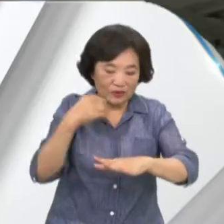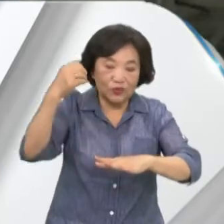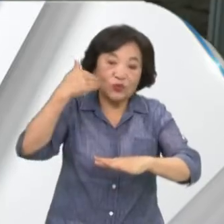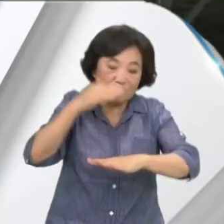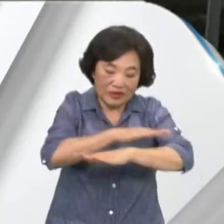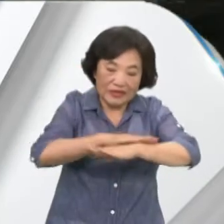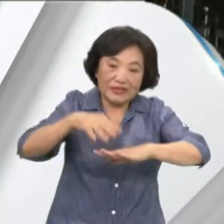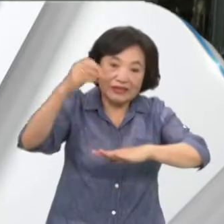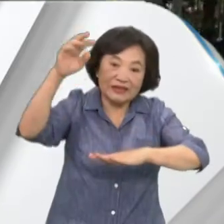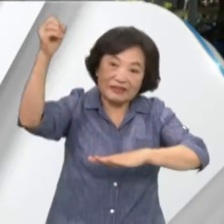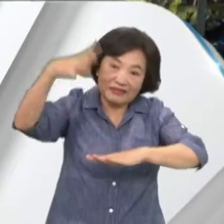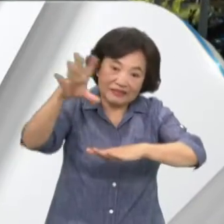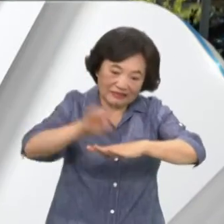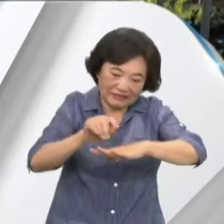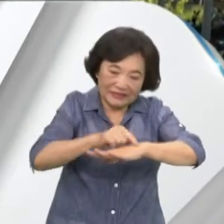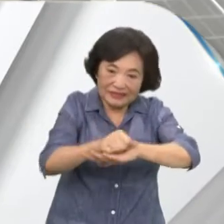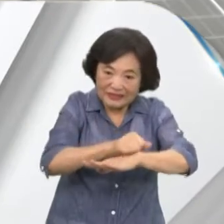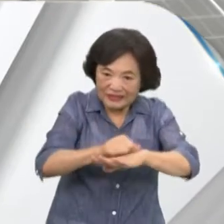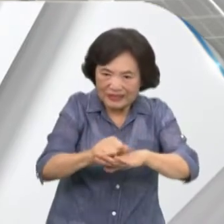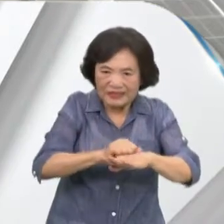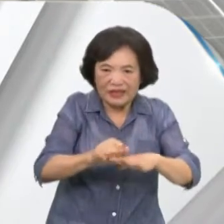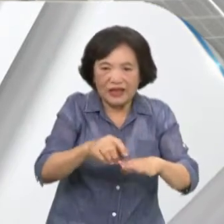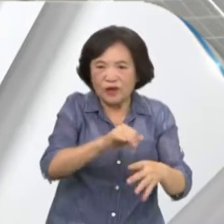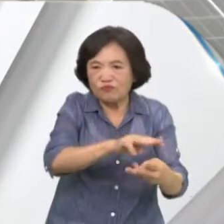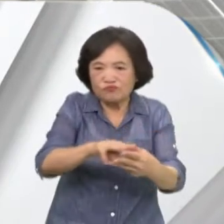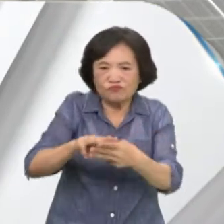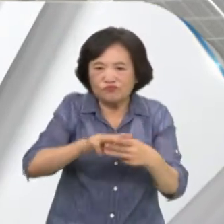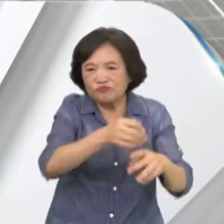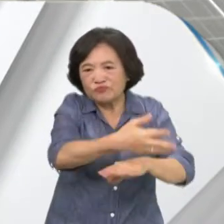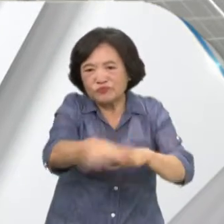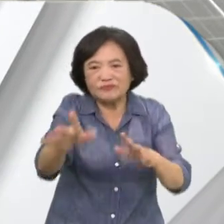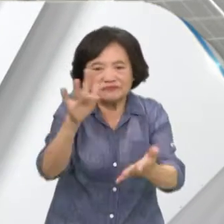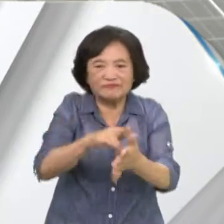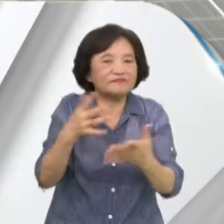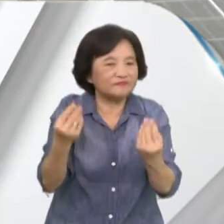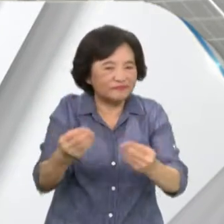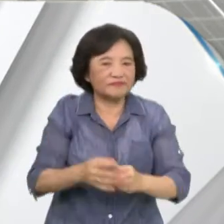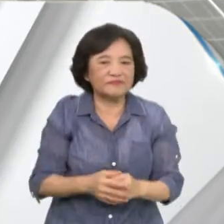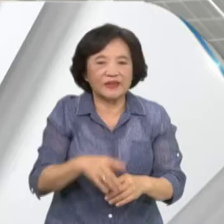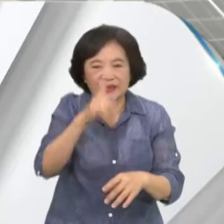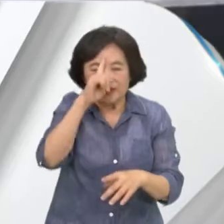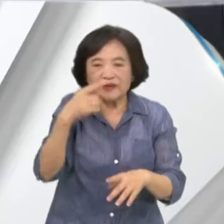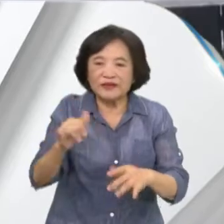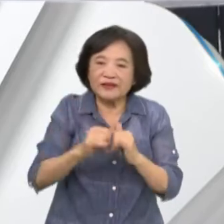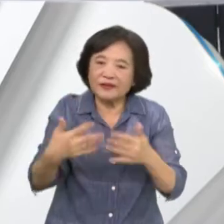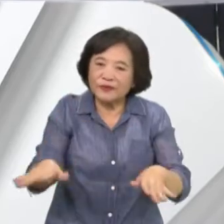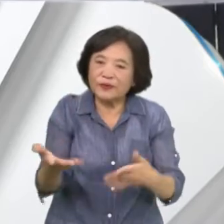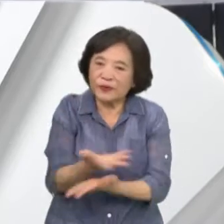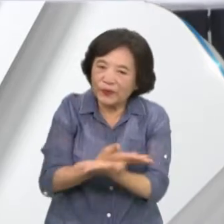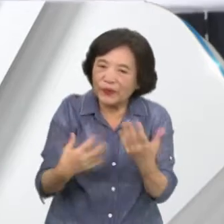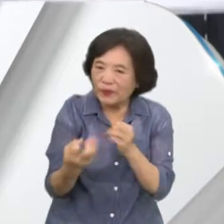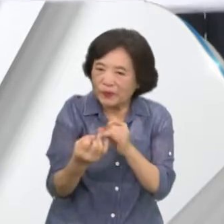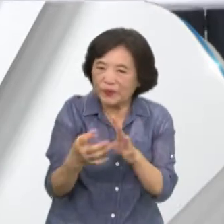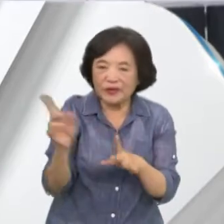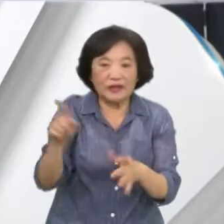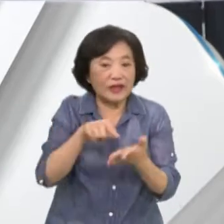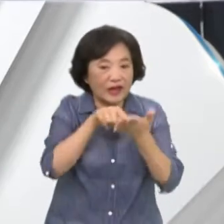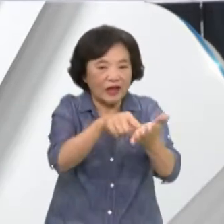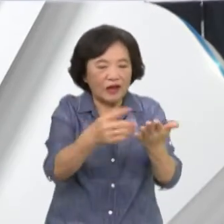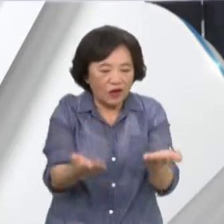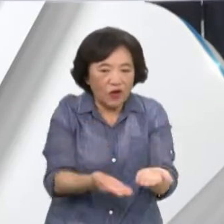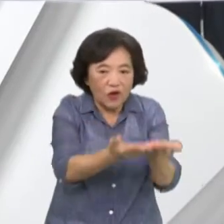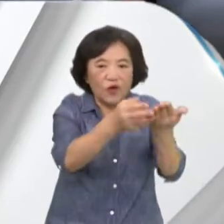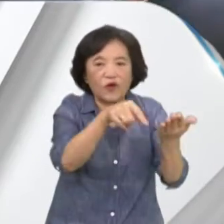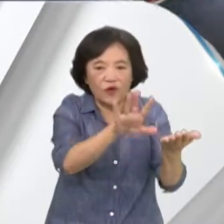天饼唔会造成污染，呼吁能源业者一起入主，做来老民众多说明多沟通，接下澄清说。推动慈